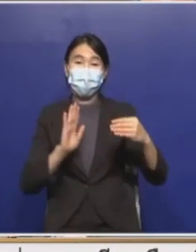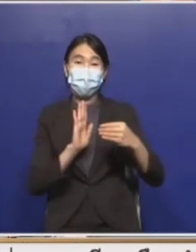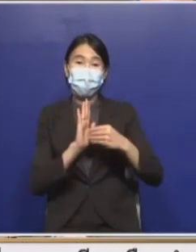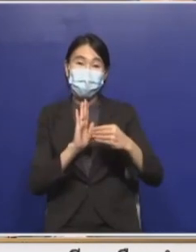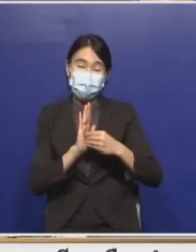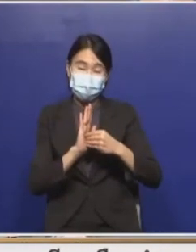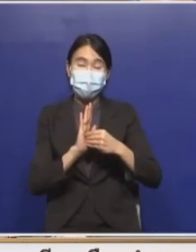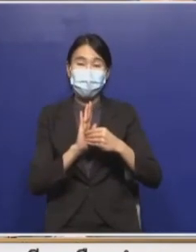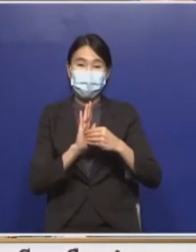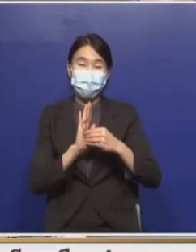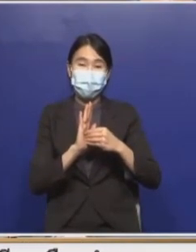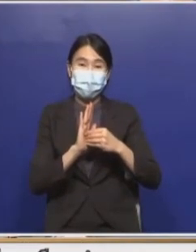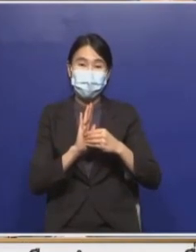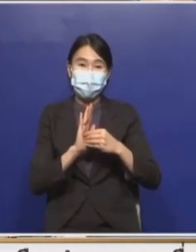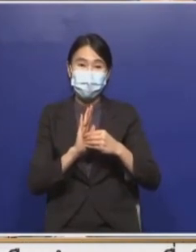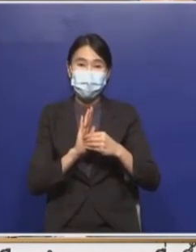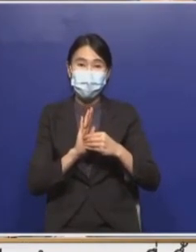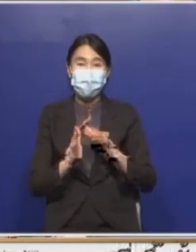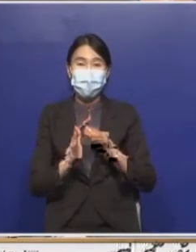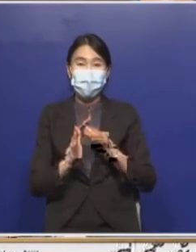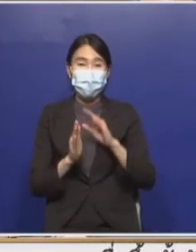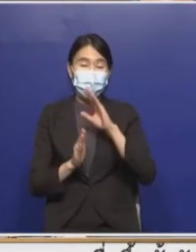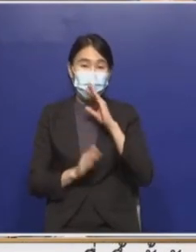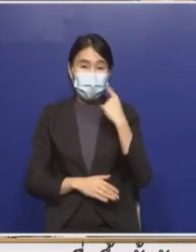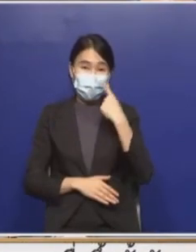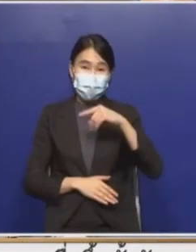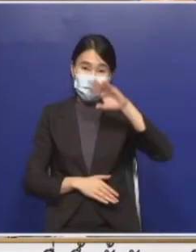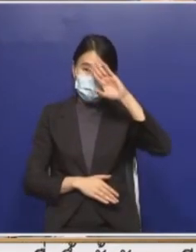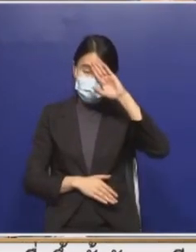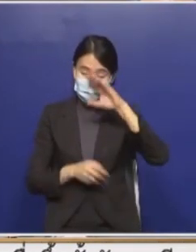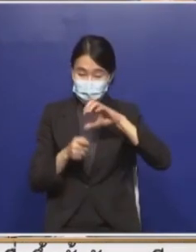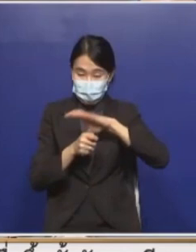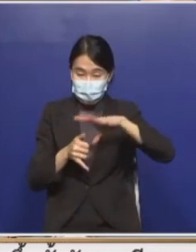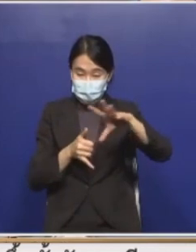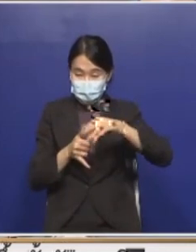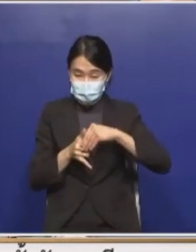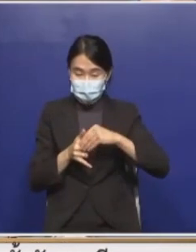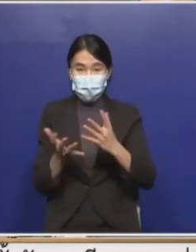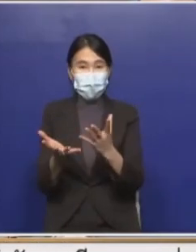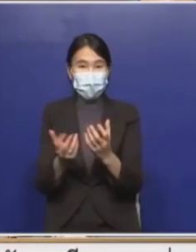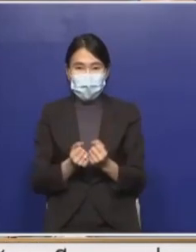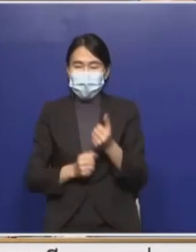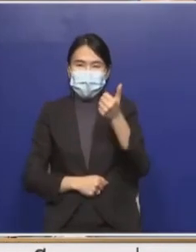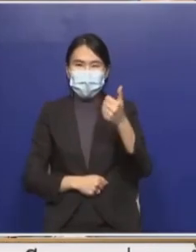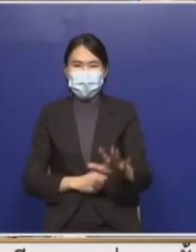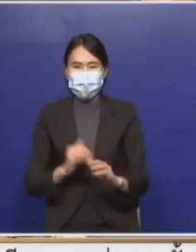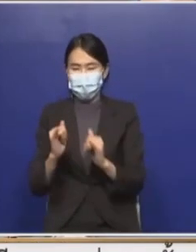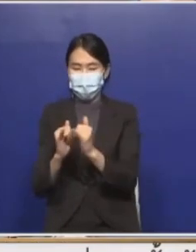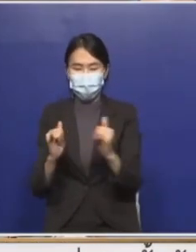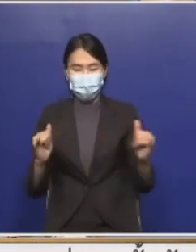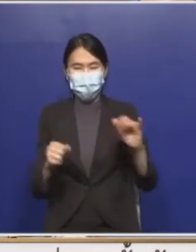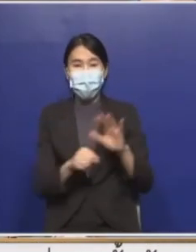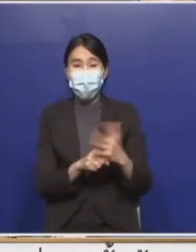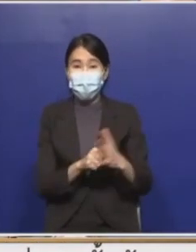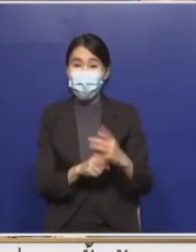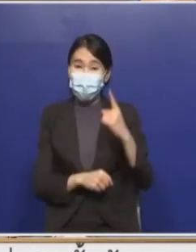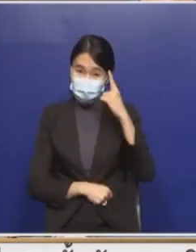มหานครงดรับคนไข้โควิดแล้วไม่สามารถรับได้อีกแล้วท่านรู้หรือ